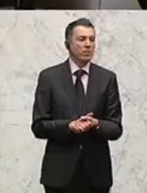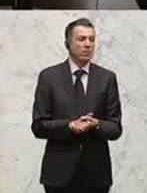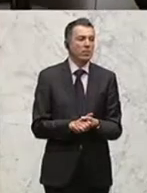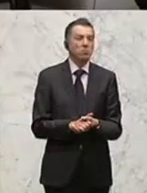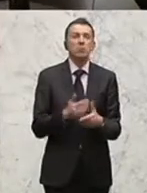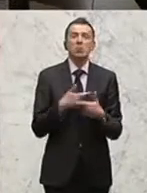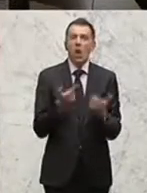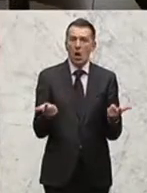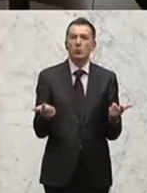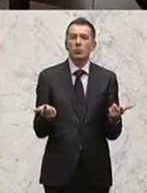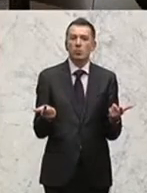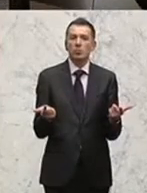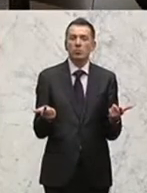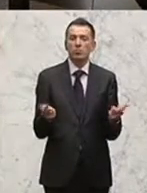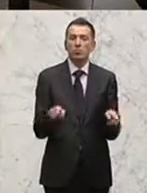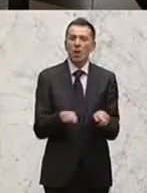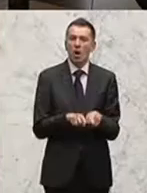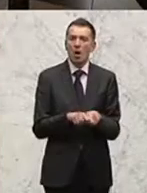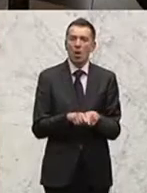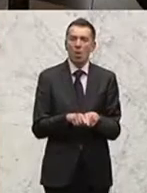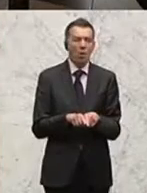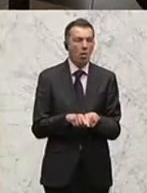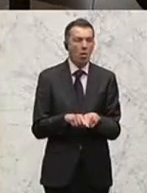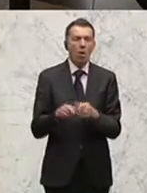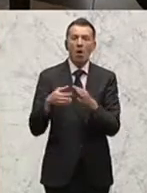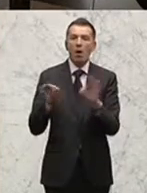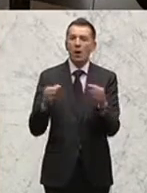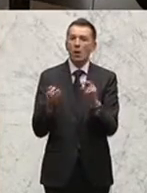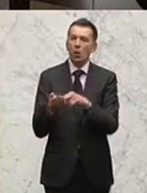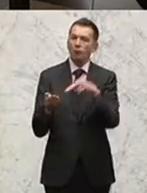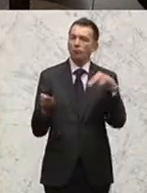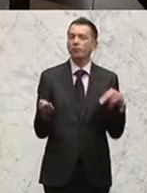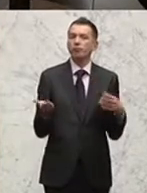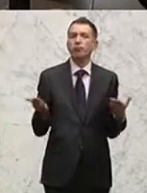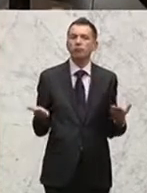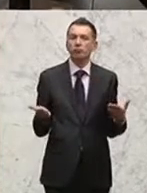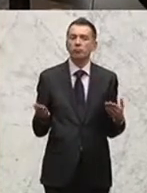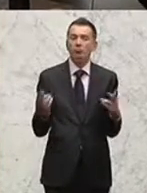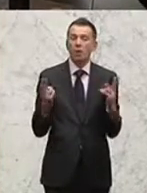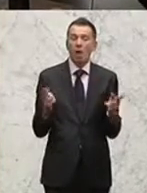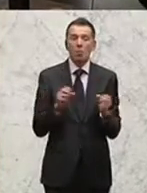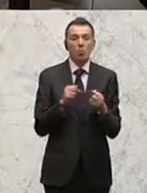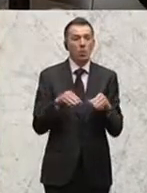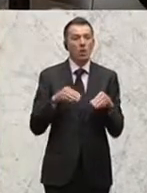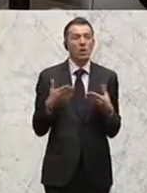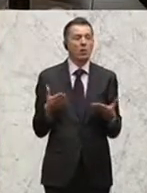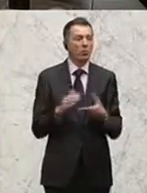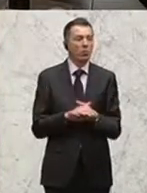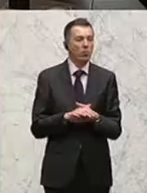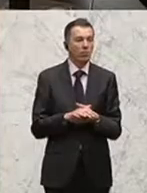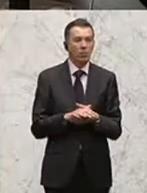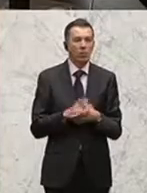es legitim ist, auch bei einer Religion auszutreten, wo es nicht sein kann, dass man zum Tragen